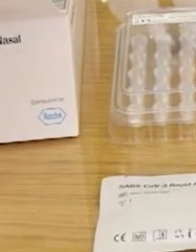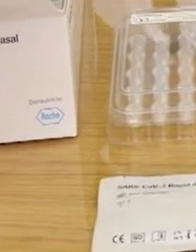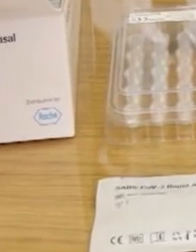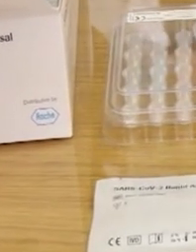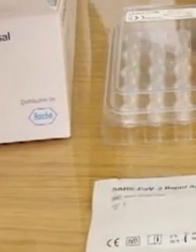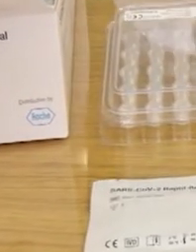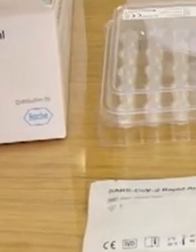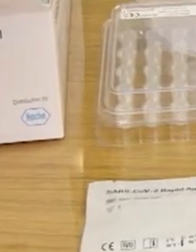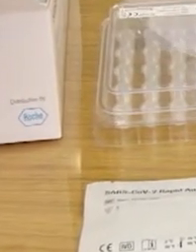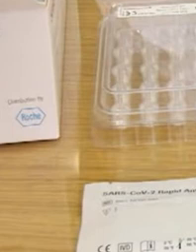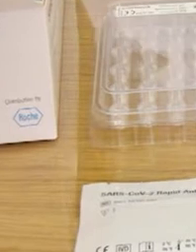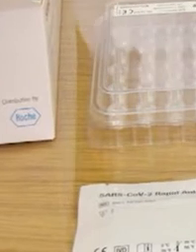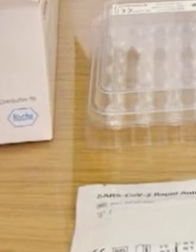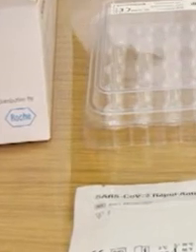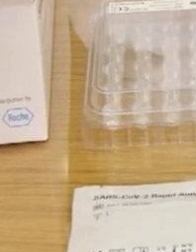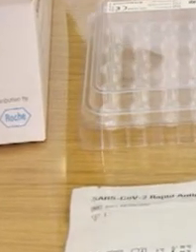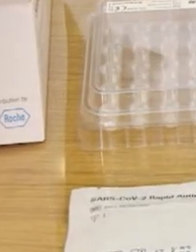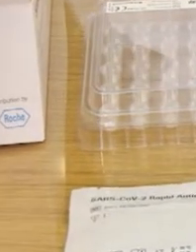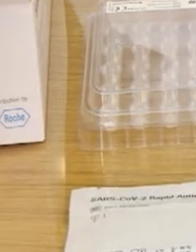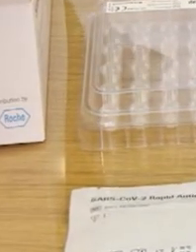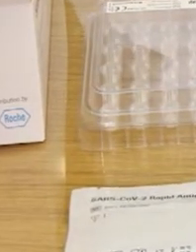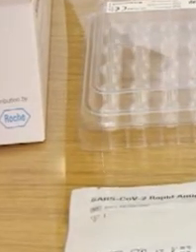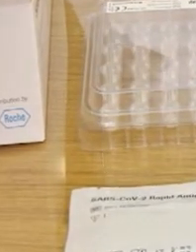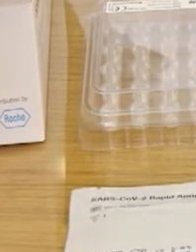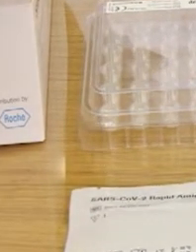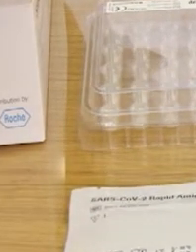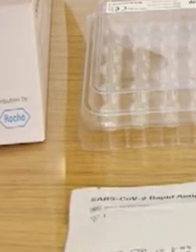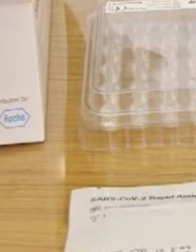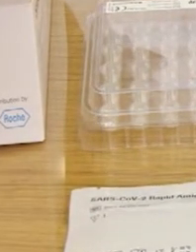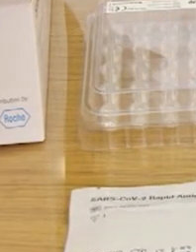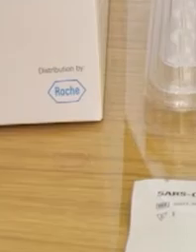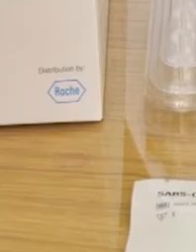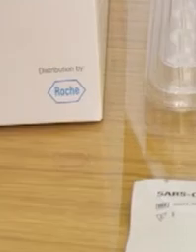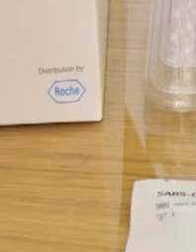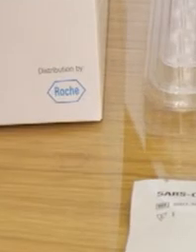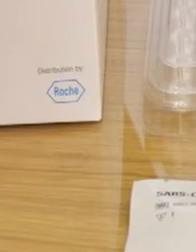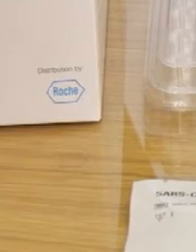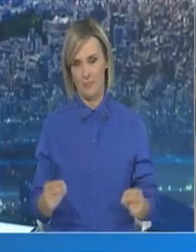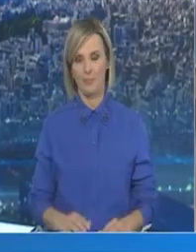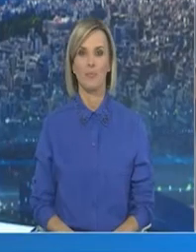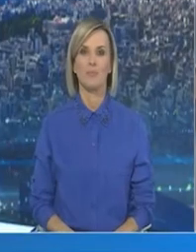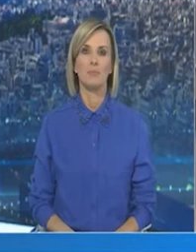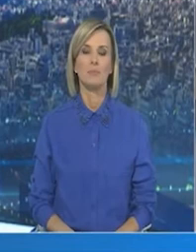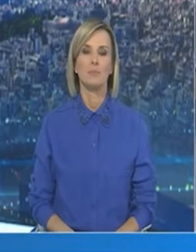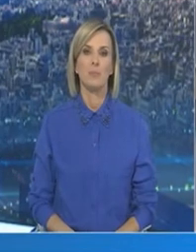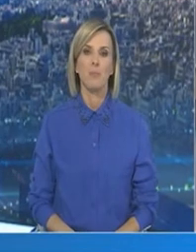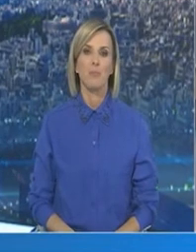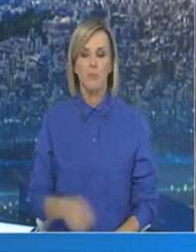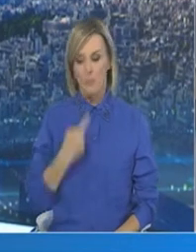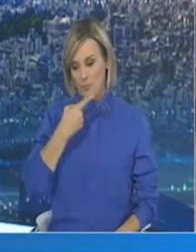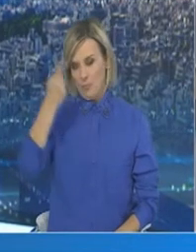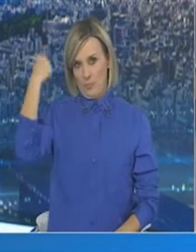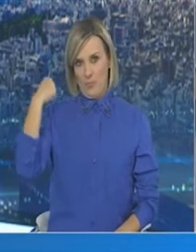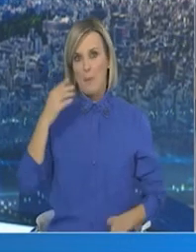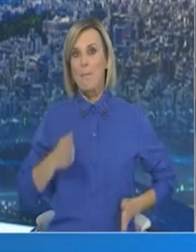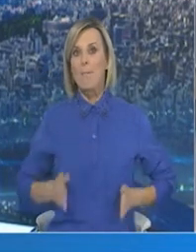να τεθεί το θέμα στα συλλογικά όργανα ώστε να ληφθούν και οι τελικές αποφάσεις. Όταν ανακοινώσαμε τον περασμένο